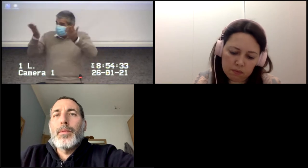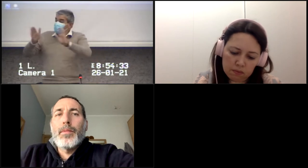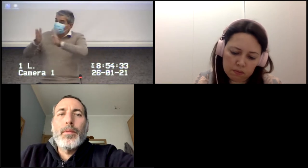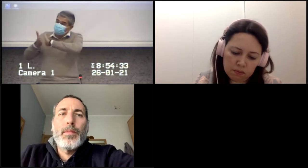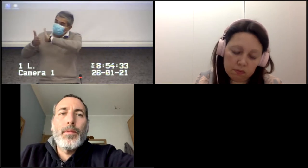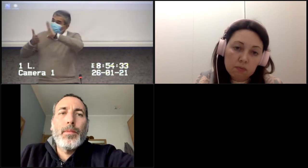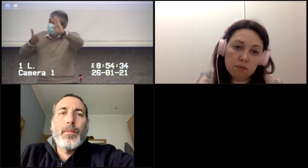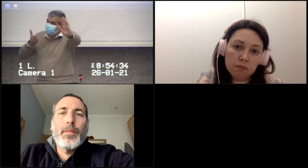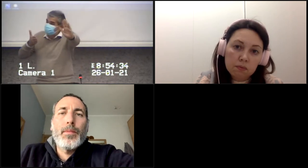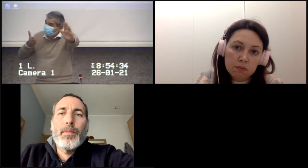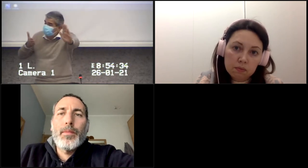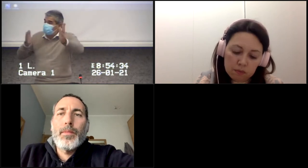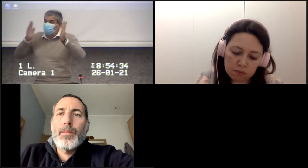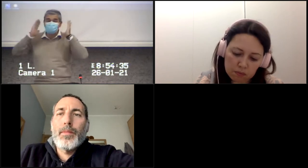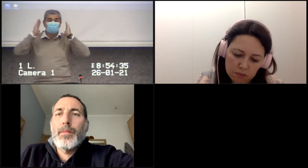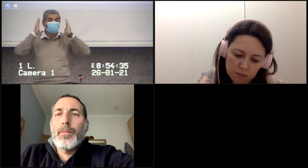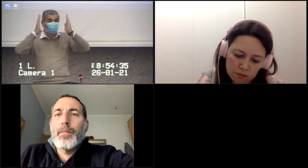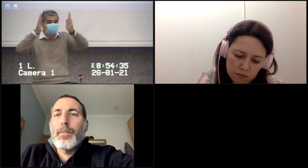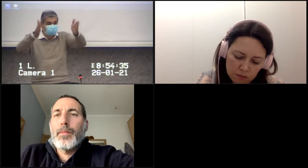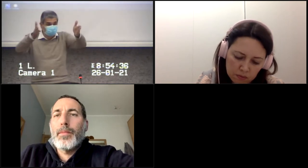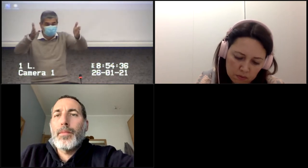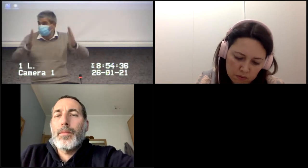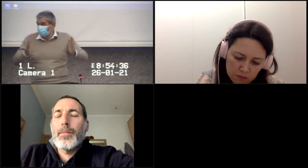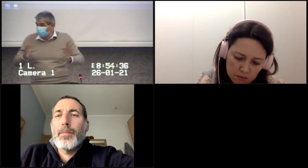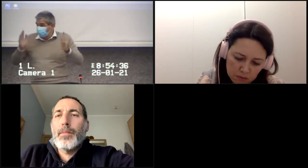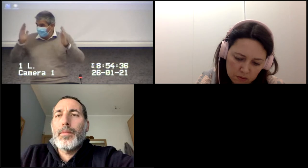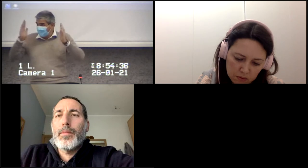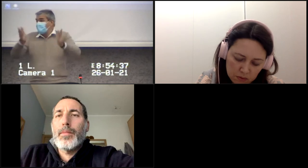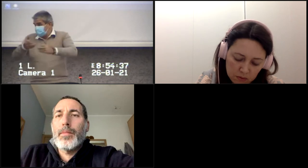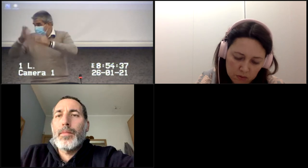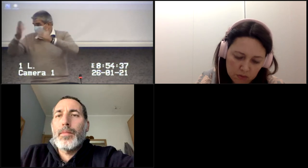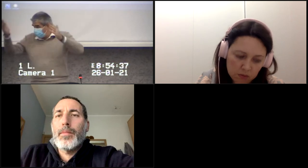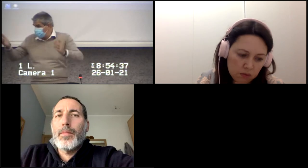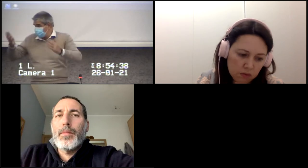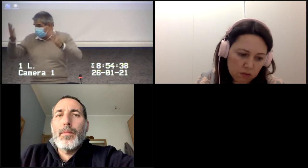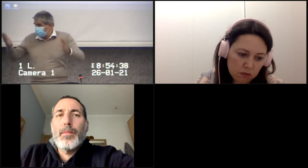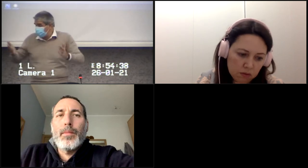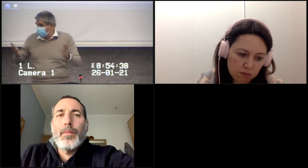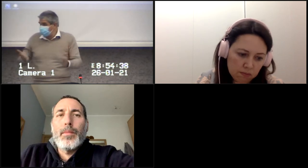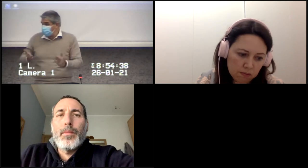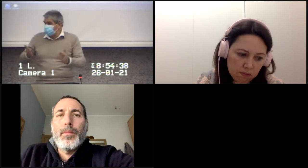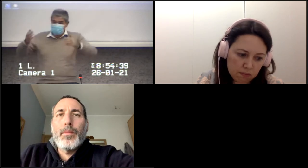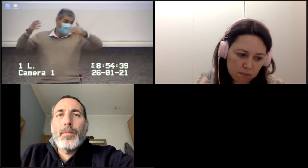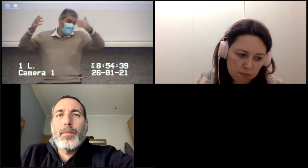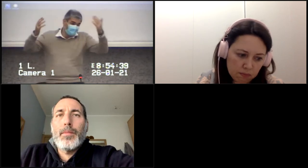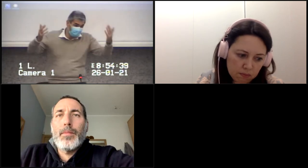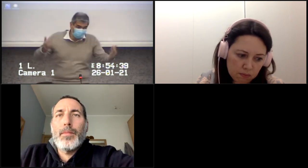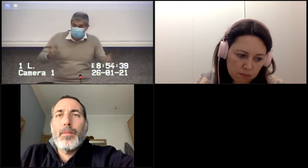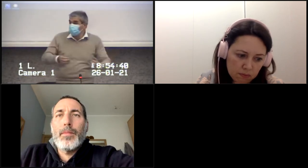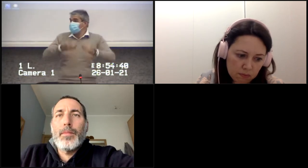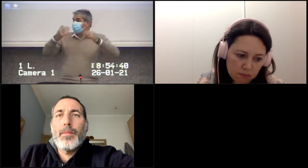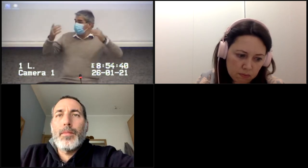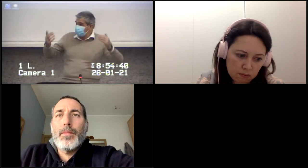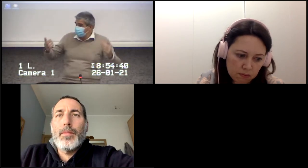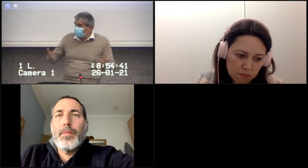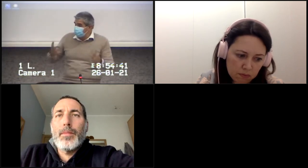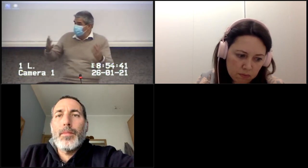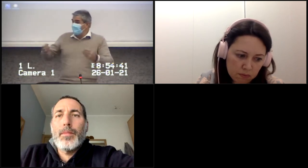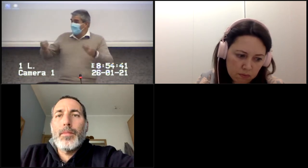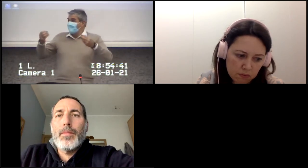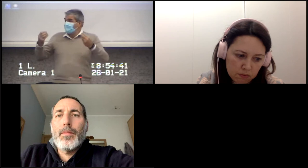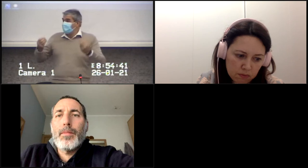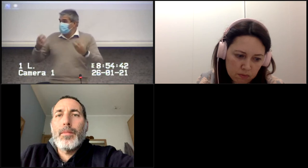di alzarsi fino a mettersi in linea, quindi dare un prospetto uniforme. Ad esempio, faccio un esempio per capirci, viale Matteotti, viale